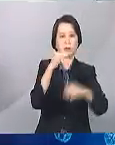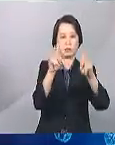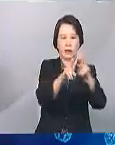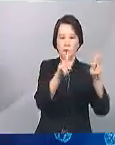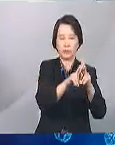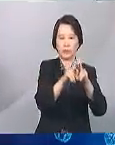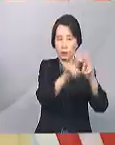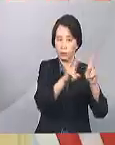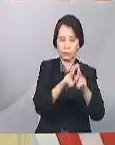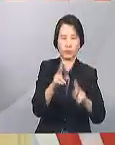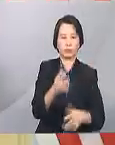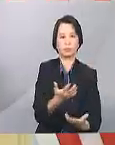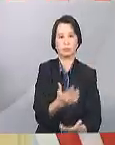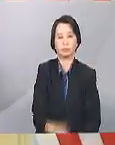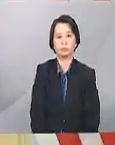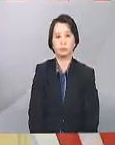kampung halaman masing-masing.